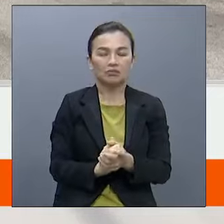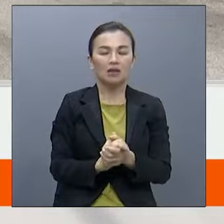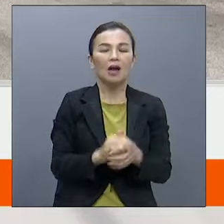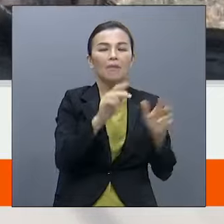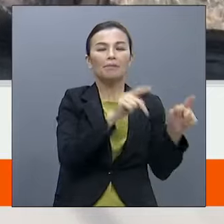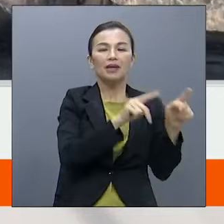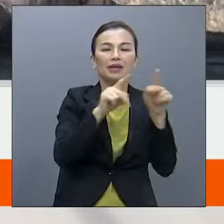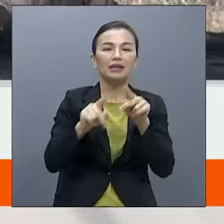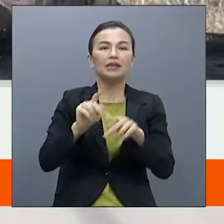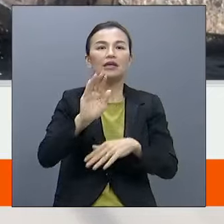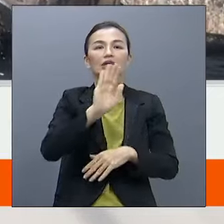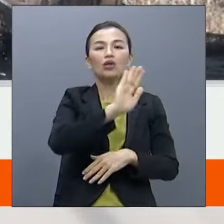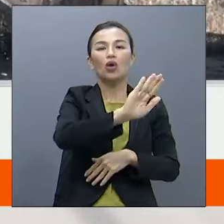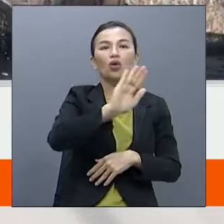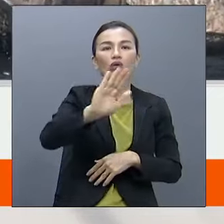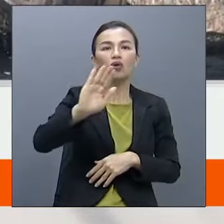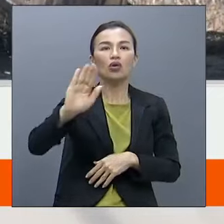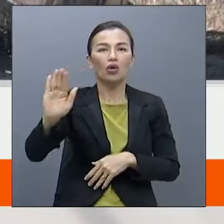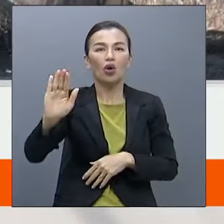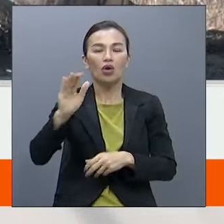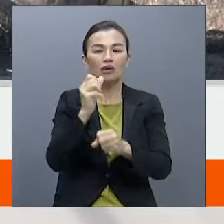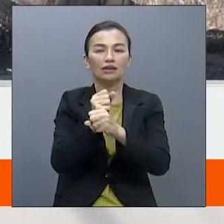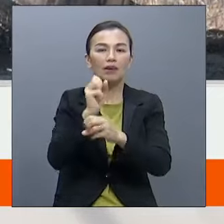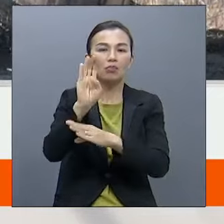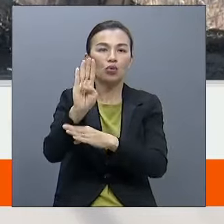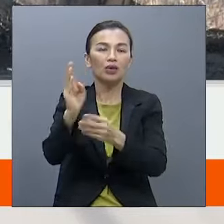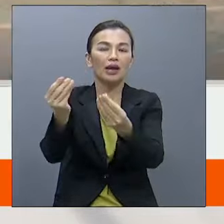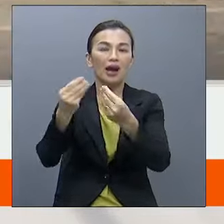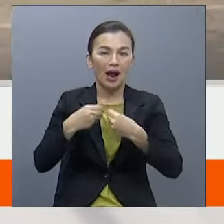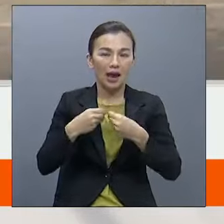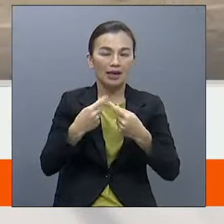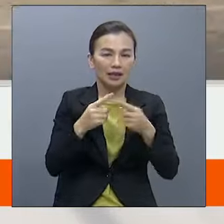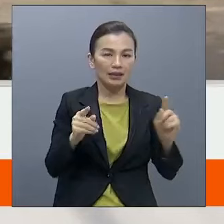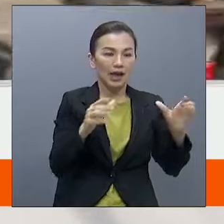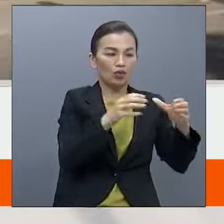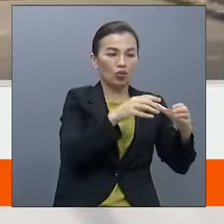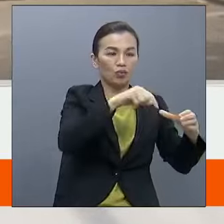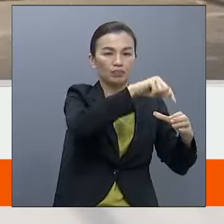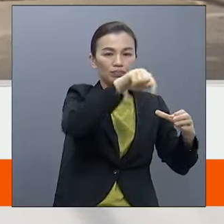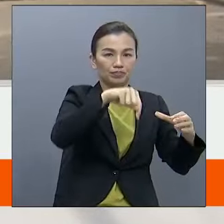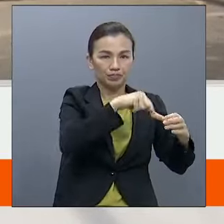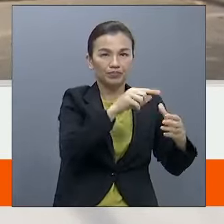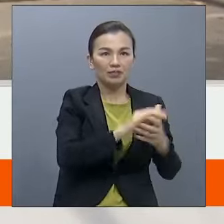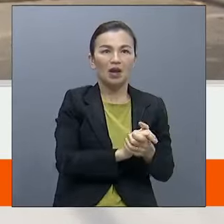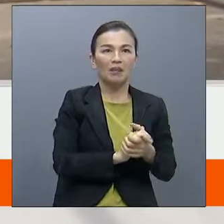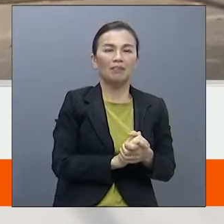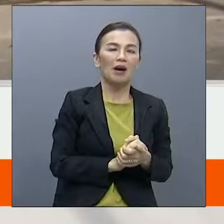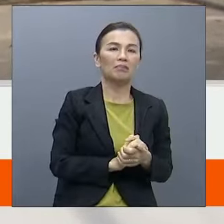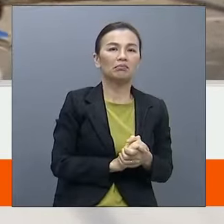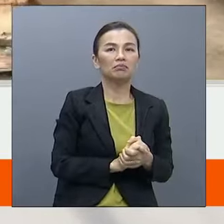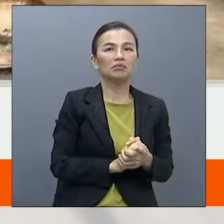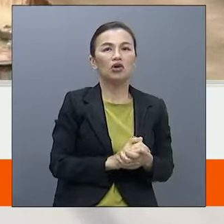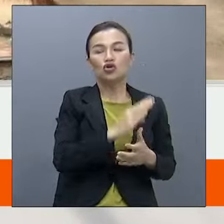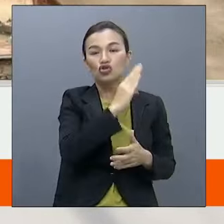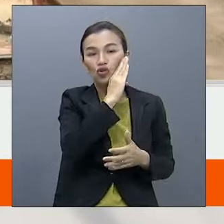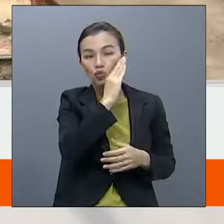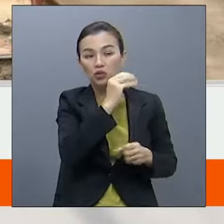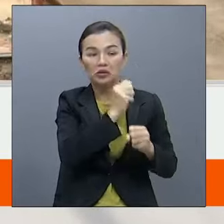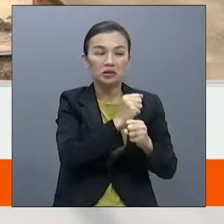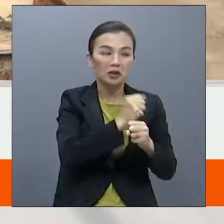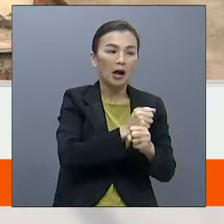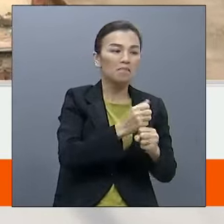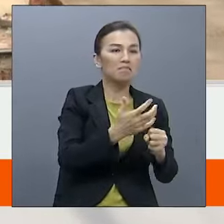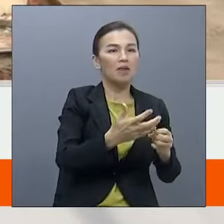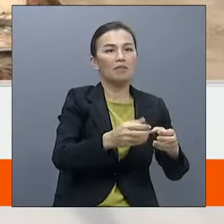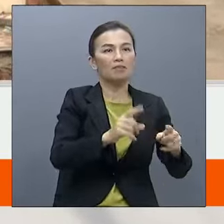เต็มขีดความสามารถเพื่อให้ได้บุญกุศลมาแต่มีคนบางกลุ่มบางพวกนั้นที่ถูกบิดเบือนว่าถ้าก่อเหตุในช่วงนี้จะมีการ